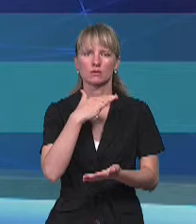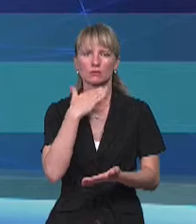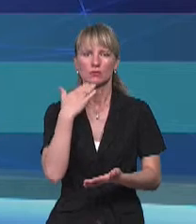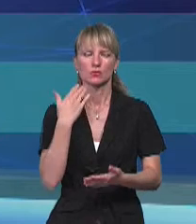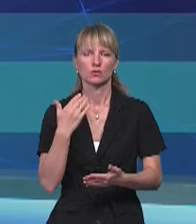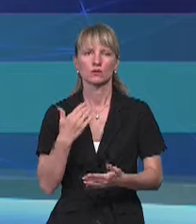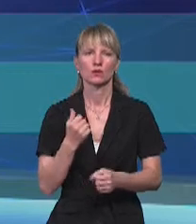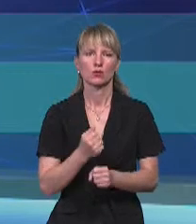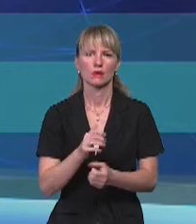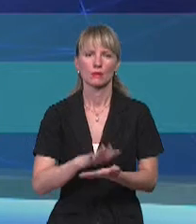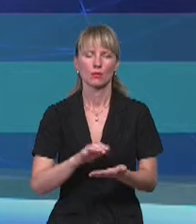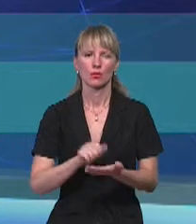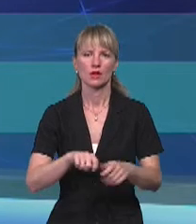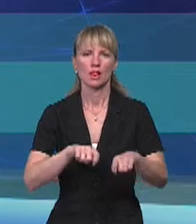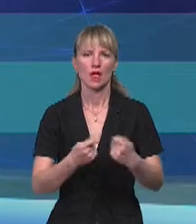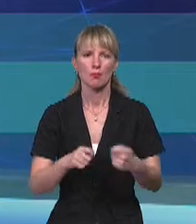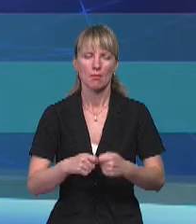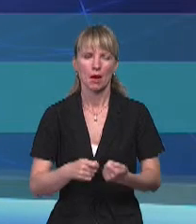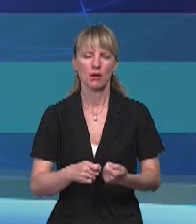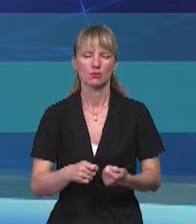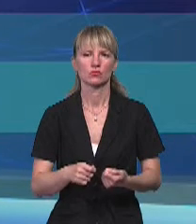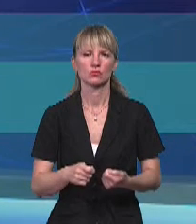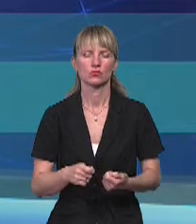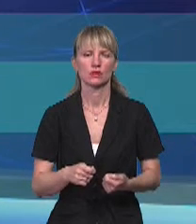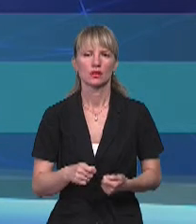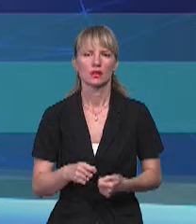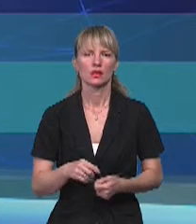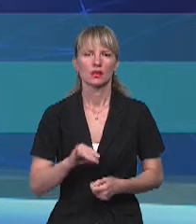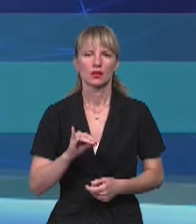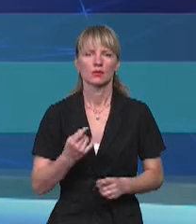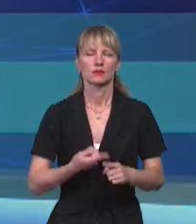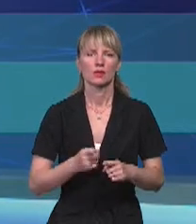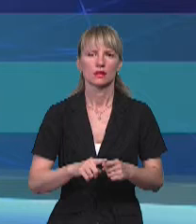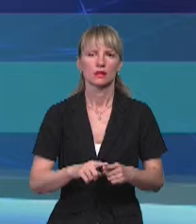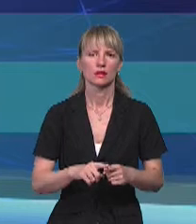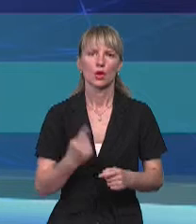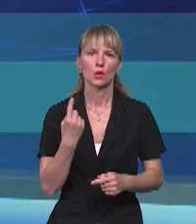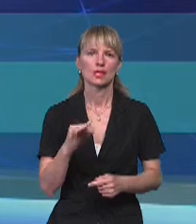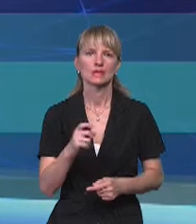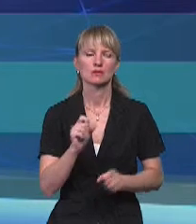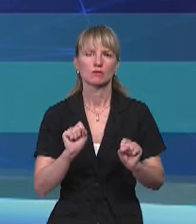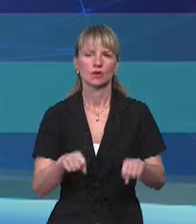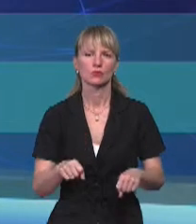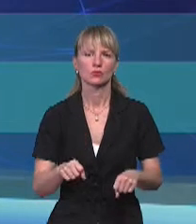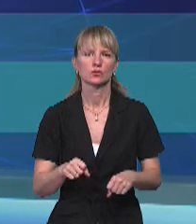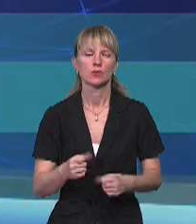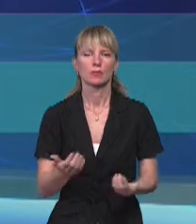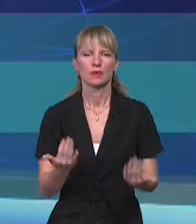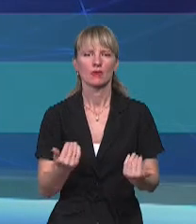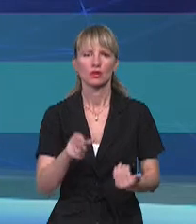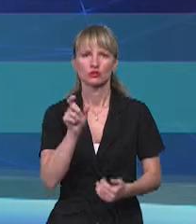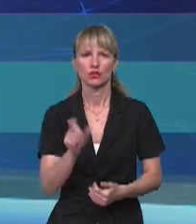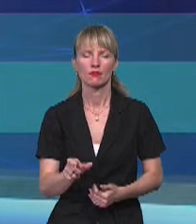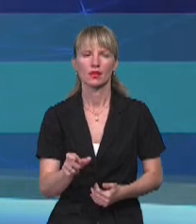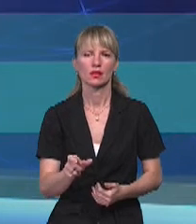То есть ломают, крушат, бьют. Поэтому это один как из вариантов, когда ты привлекаешь